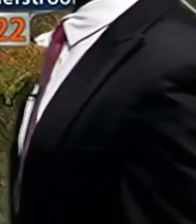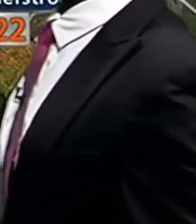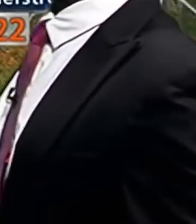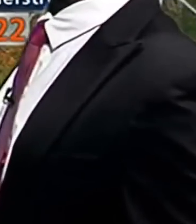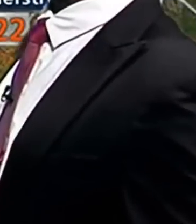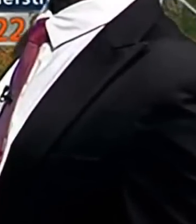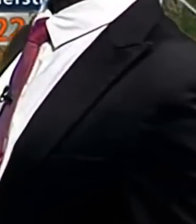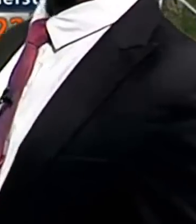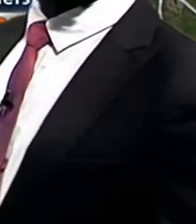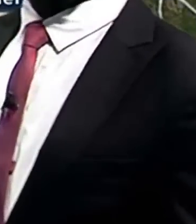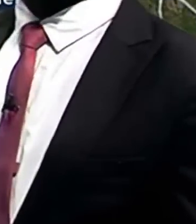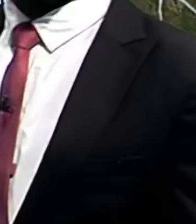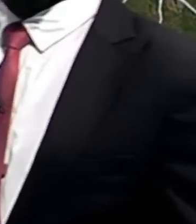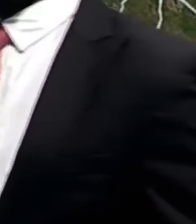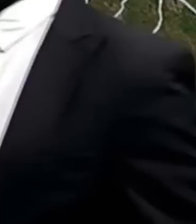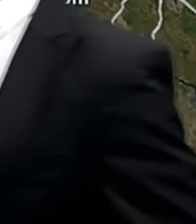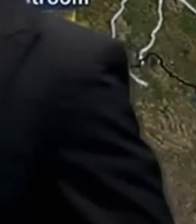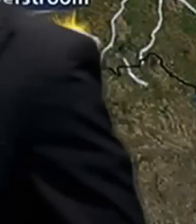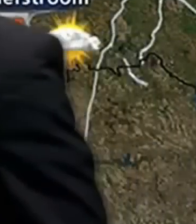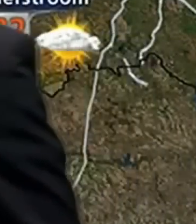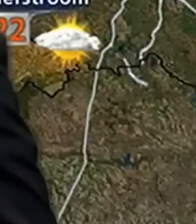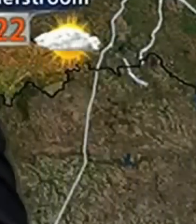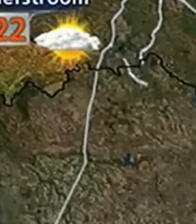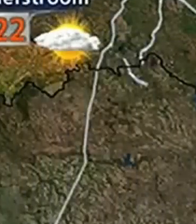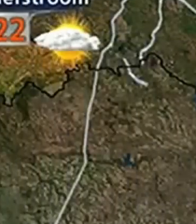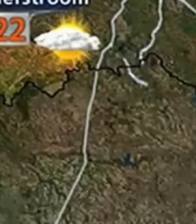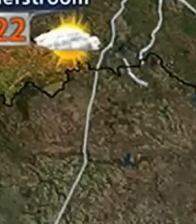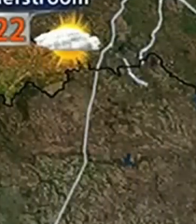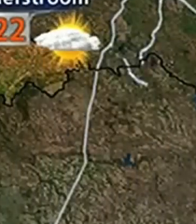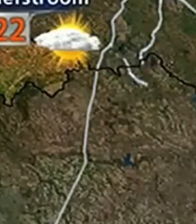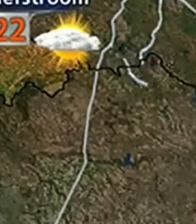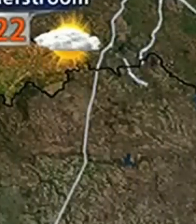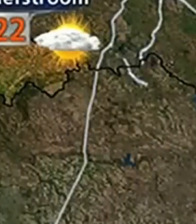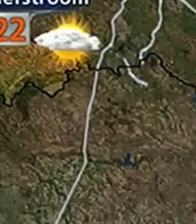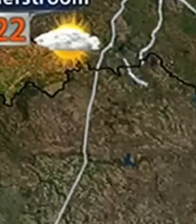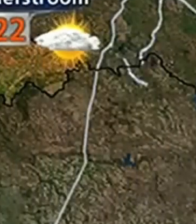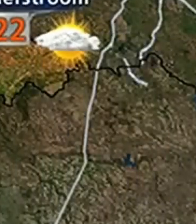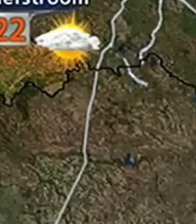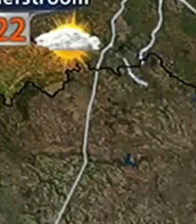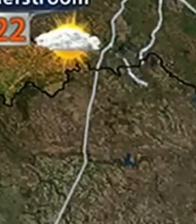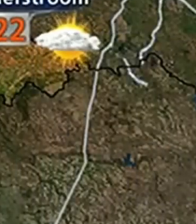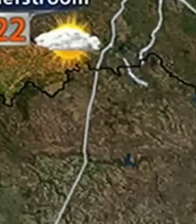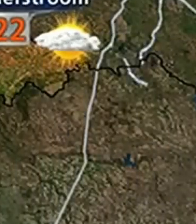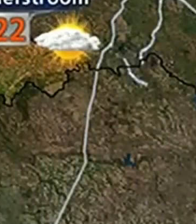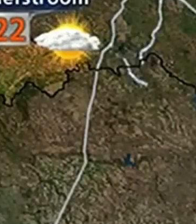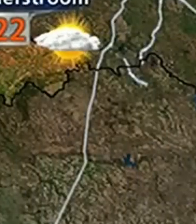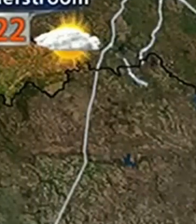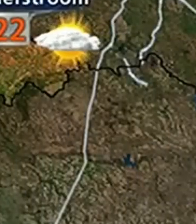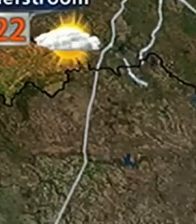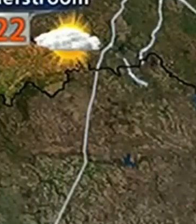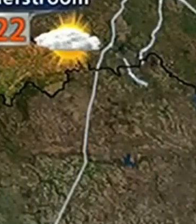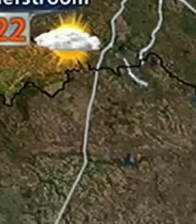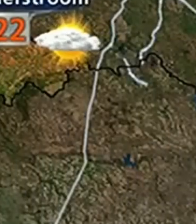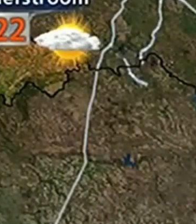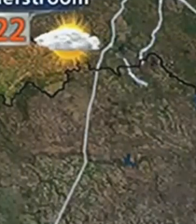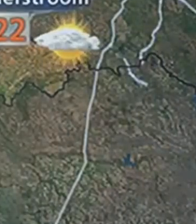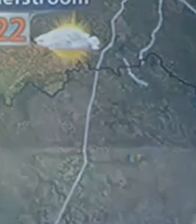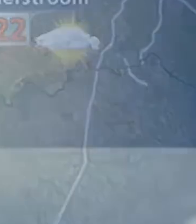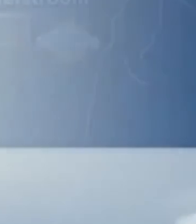tše 22 le gona ka Wolmaranstad ke tšona tšeo tše kakanya bose go tšego le lehono go tša go nna setlogolo sa Babina Tau ke re mmogo